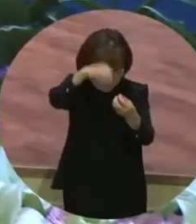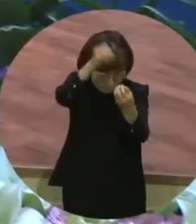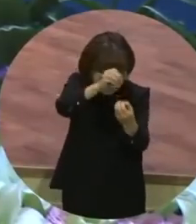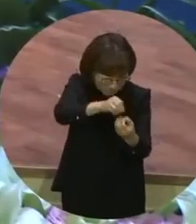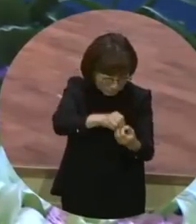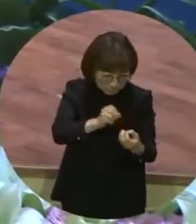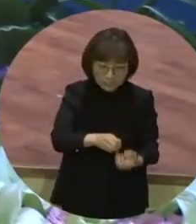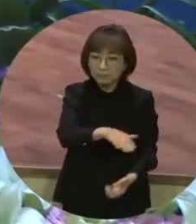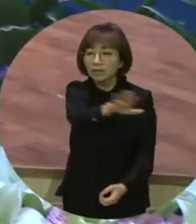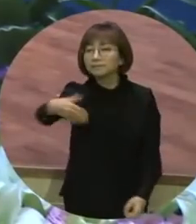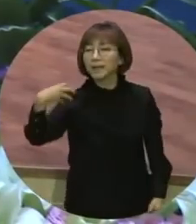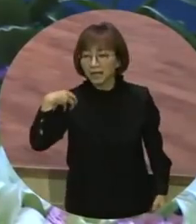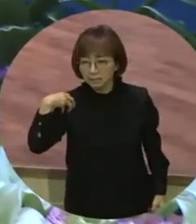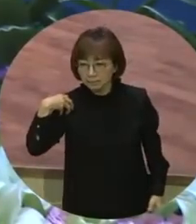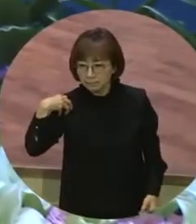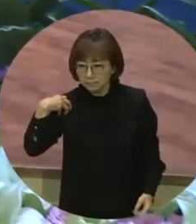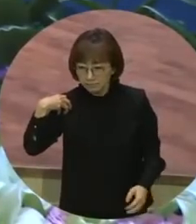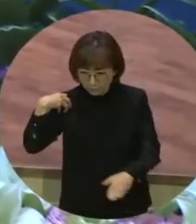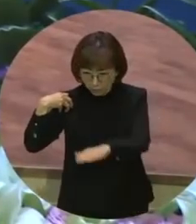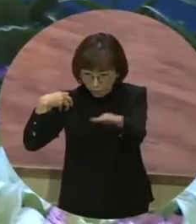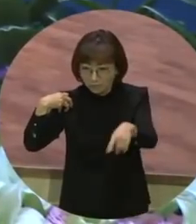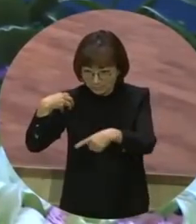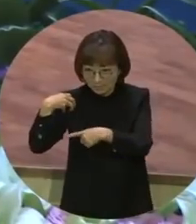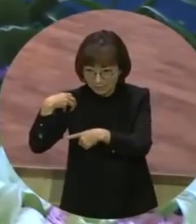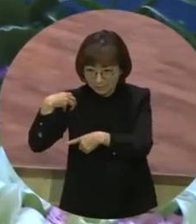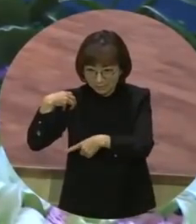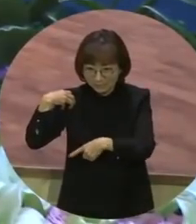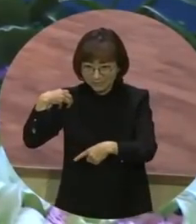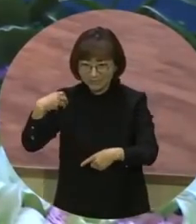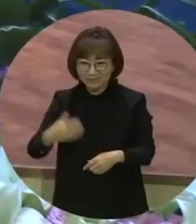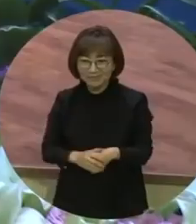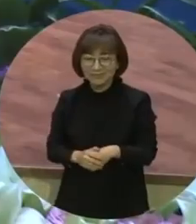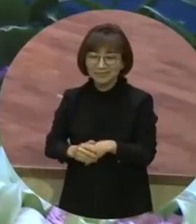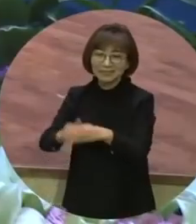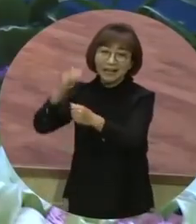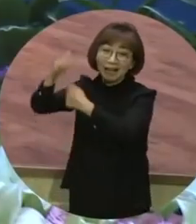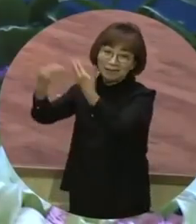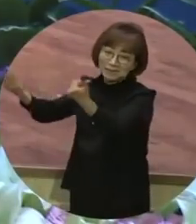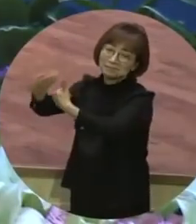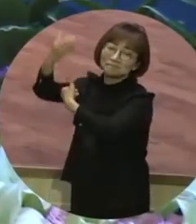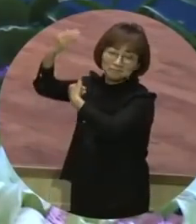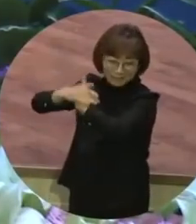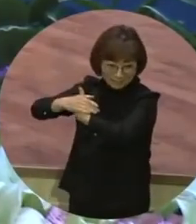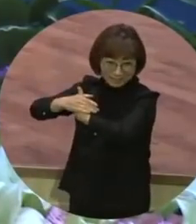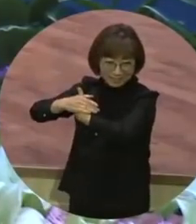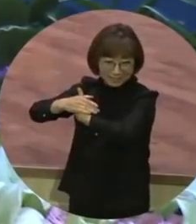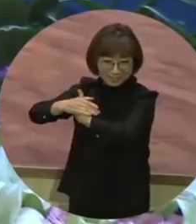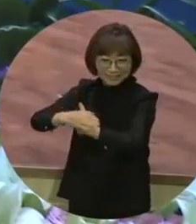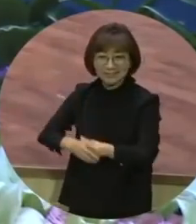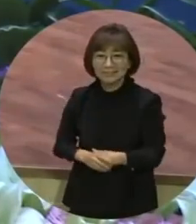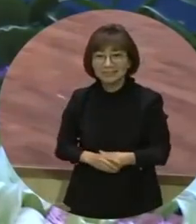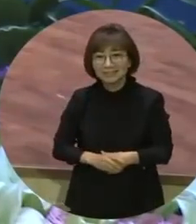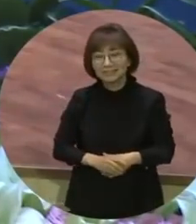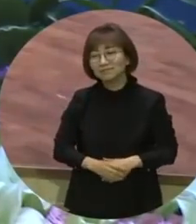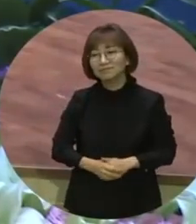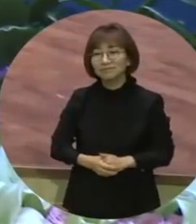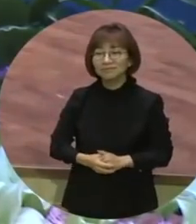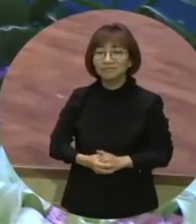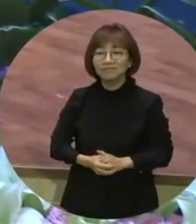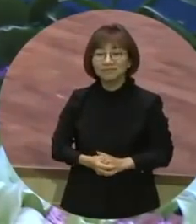이 어마어마한 막중한 사명, 미션이 여러분 주어졌다는 사실을 아시고 예배하시기